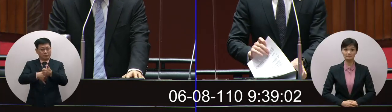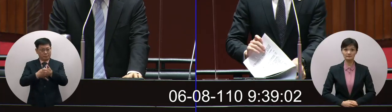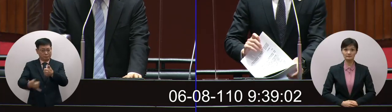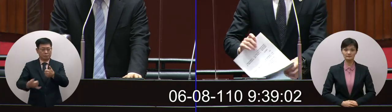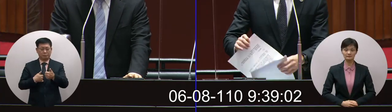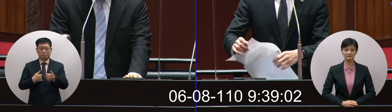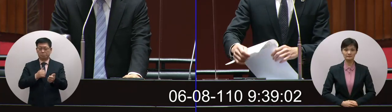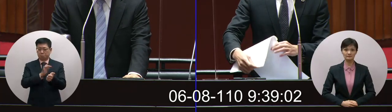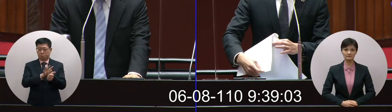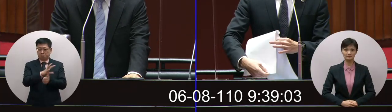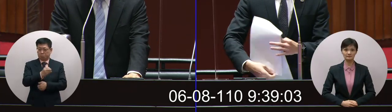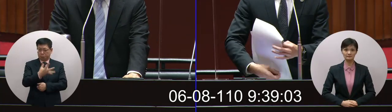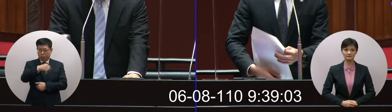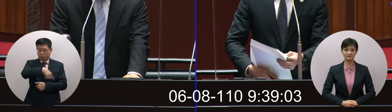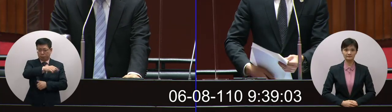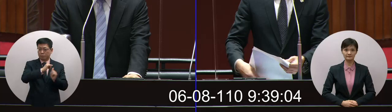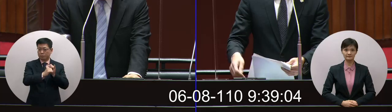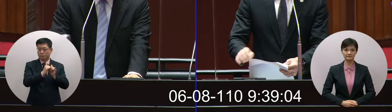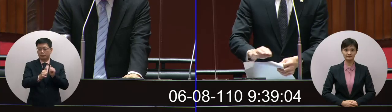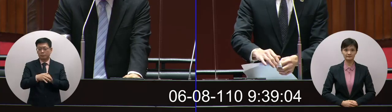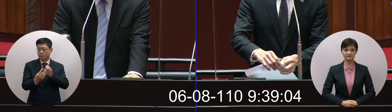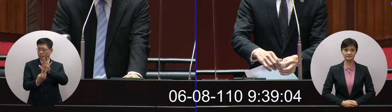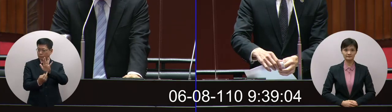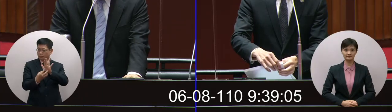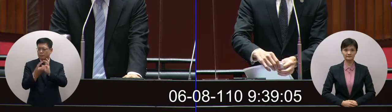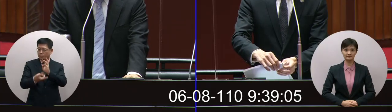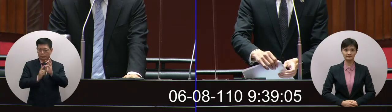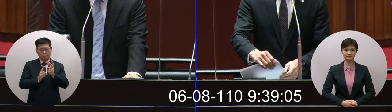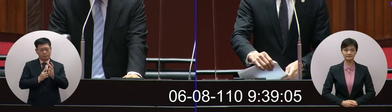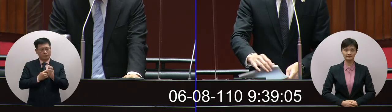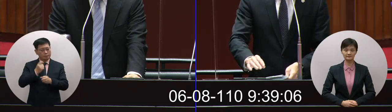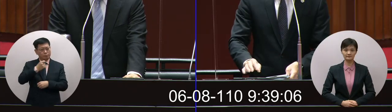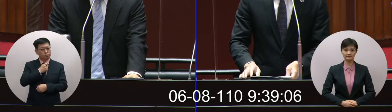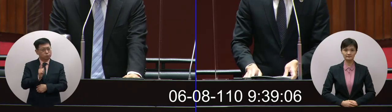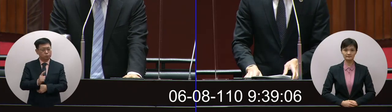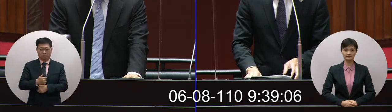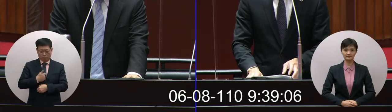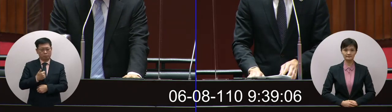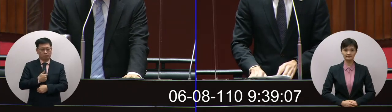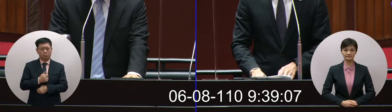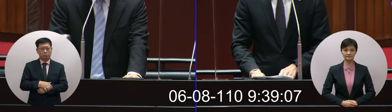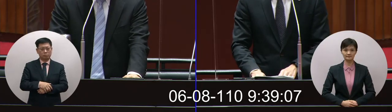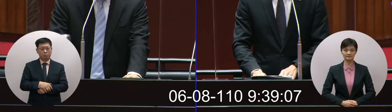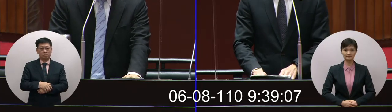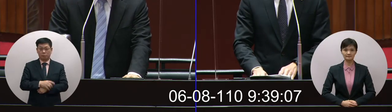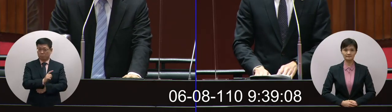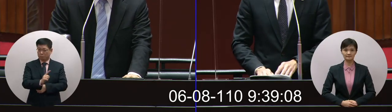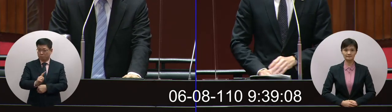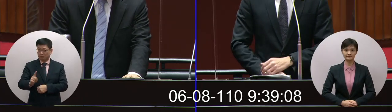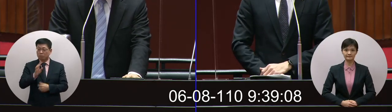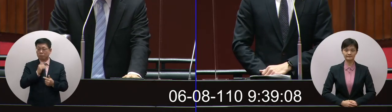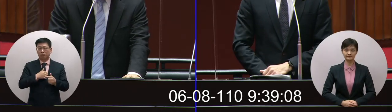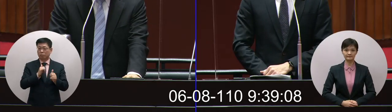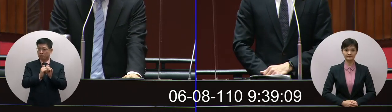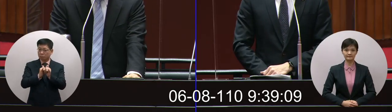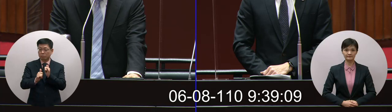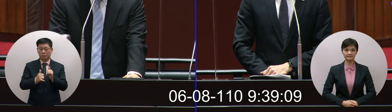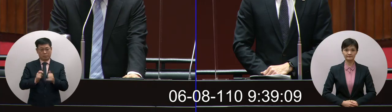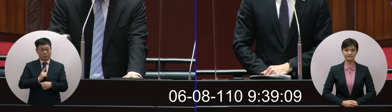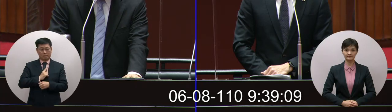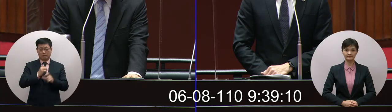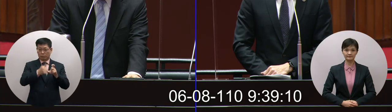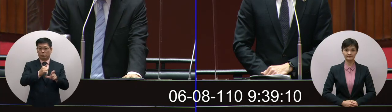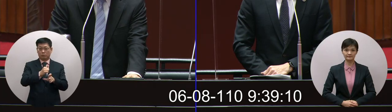为万甲地区民众来表示心愿，啊，确实有影。任何咱的国民，不管伫对一